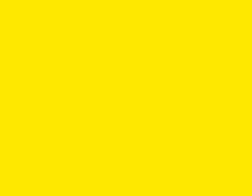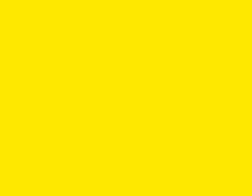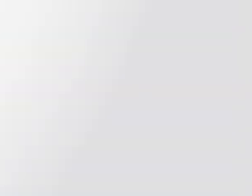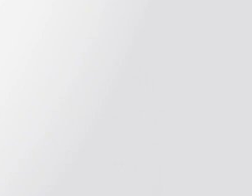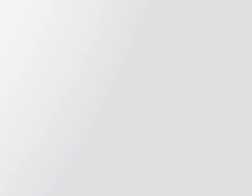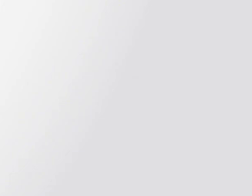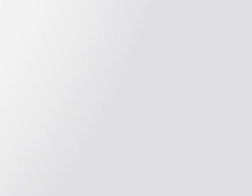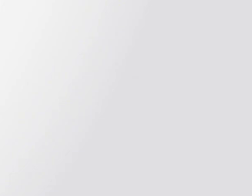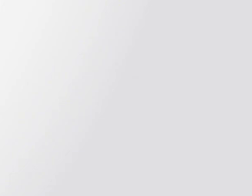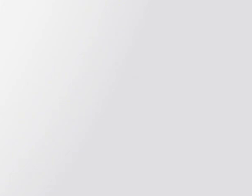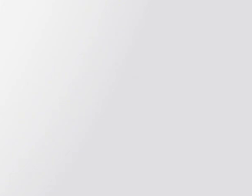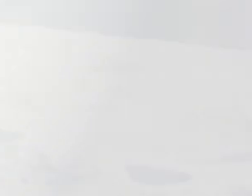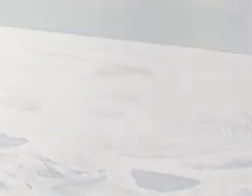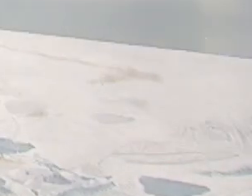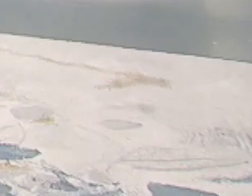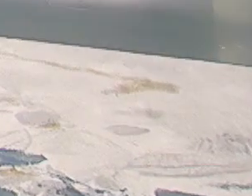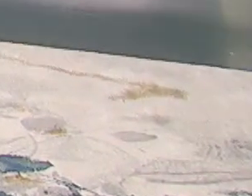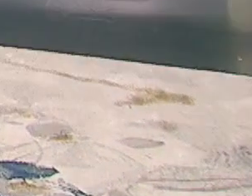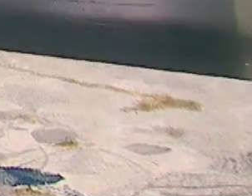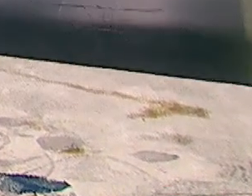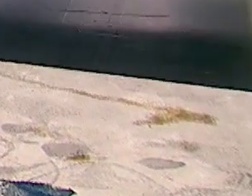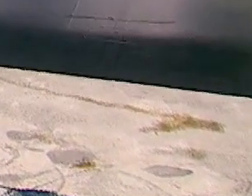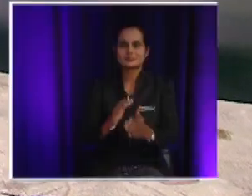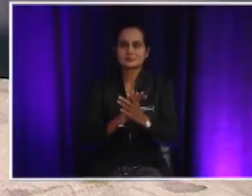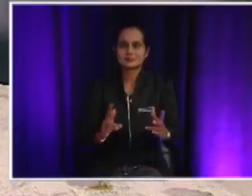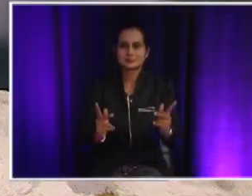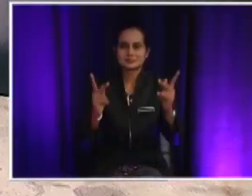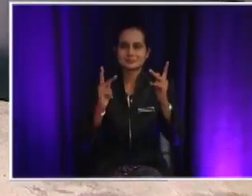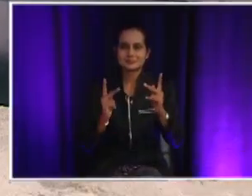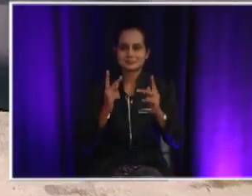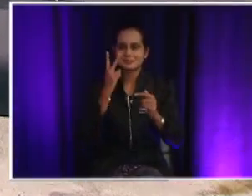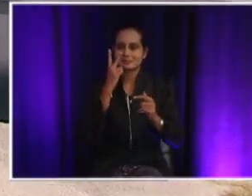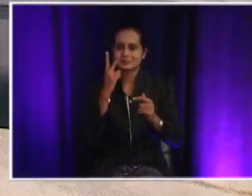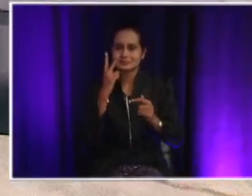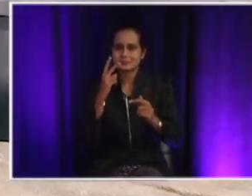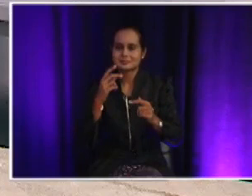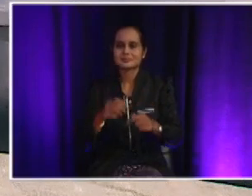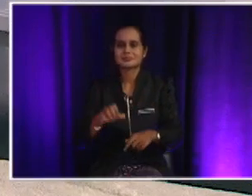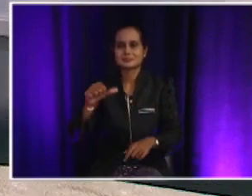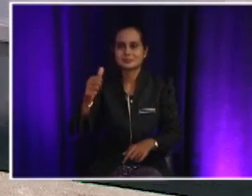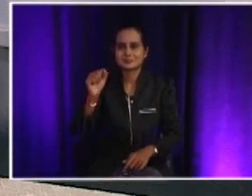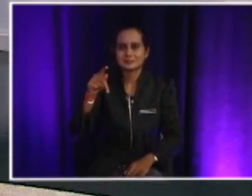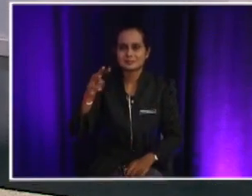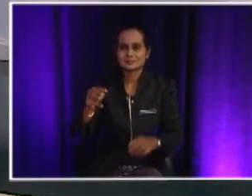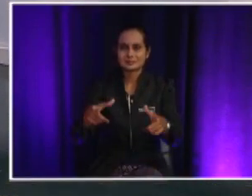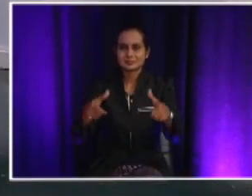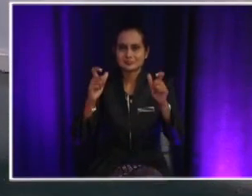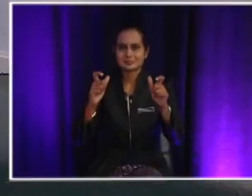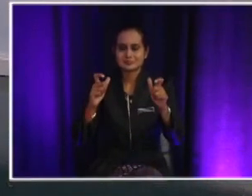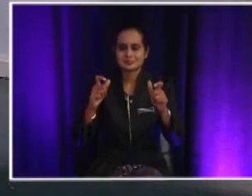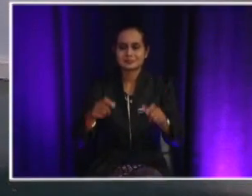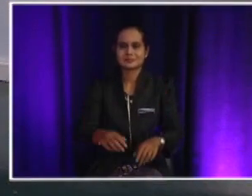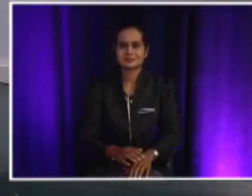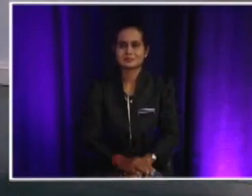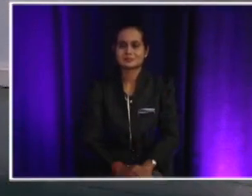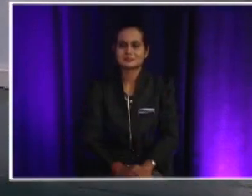Didik TV KPM. Selamat kembali menonton Sukses SPM 2022 Pecutan. Masih lagi bersama dengan saya Fizi,